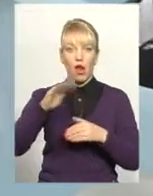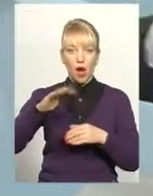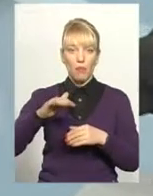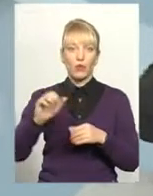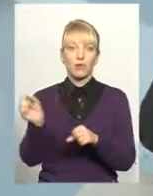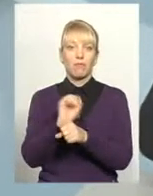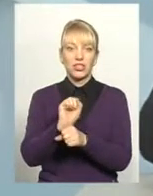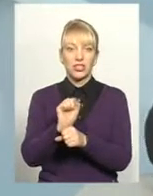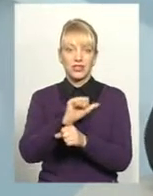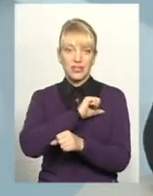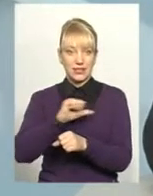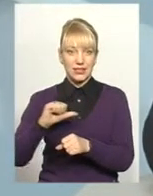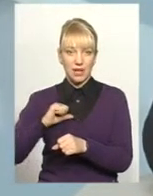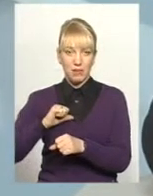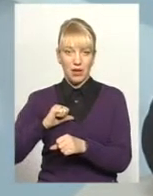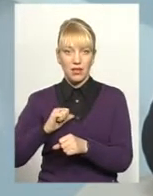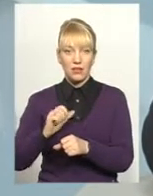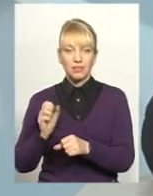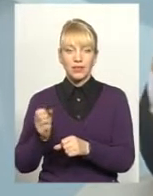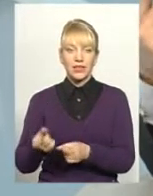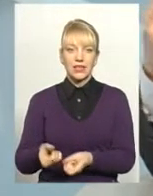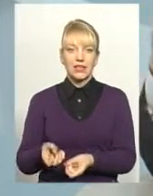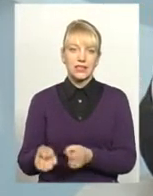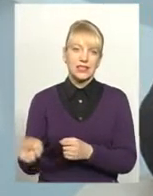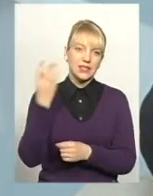сама завантажила на себе,